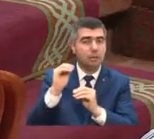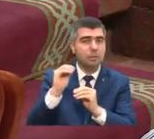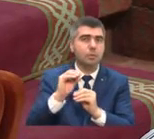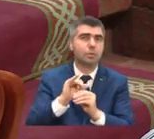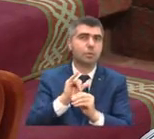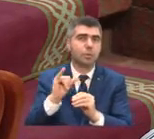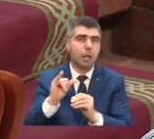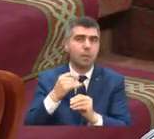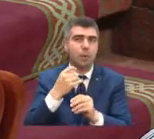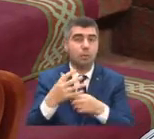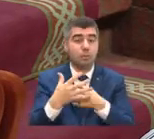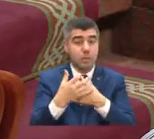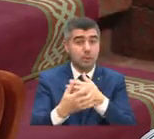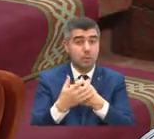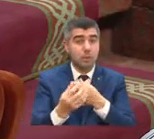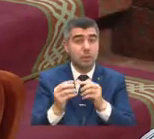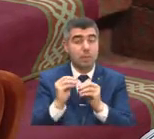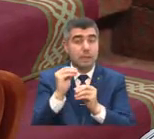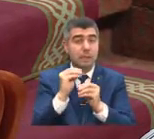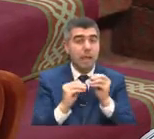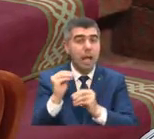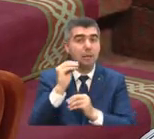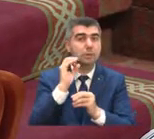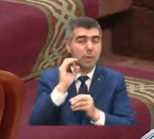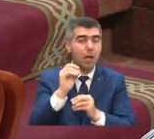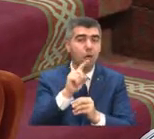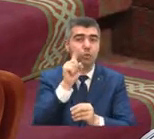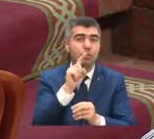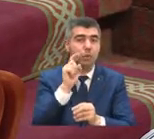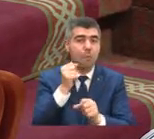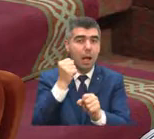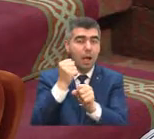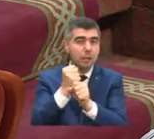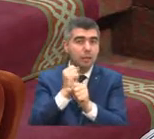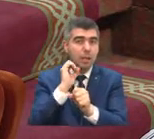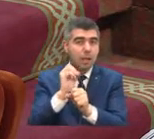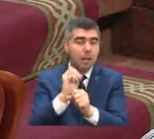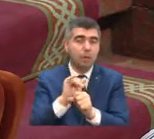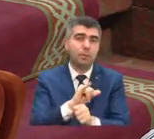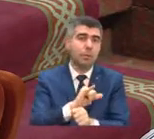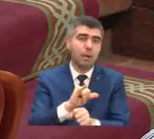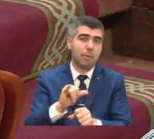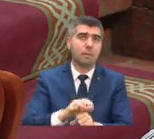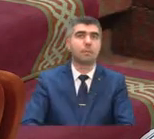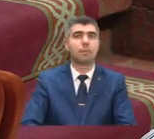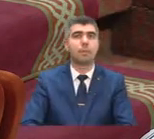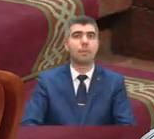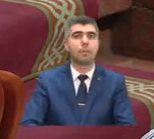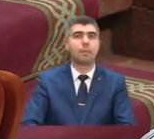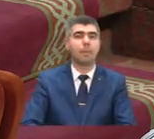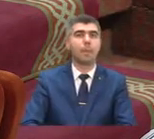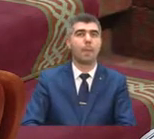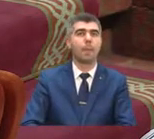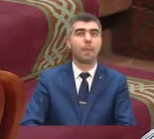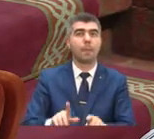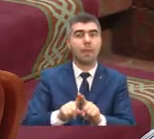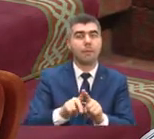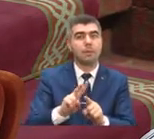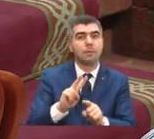المداخل الحصة للضريبة القيمة المضافة تزاد، هذه الأولى. ثانيا